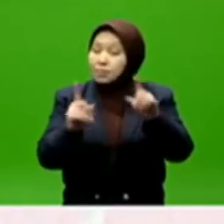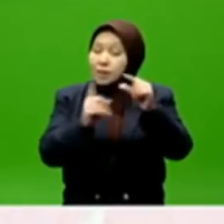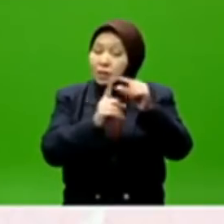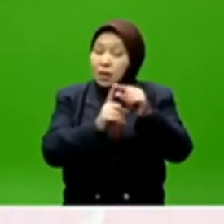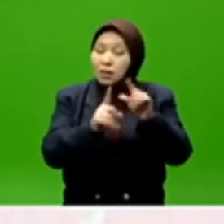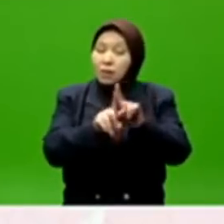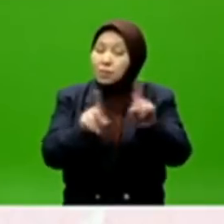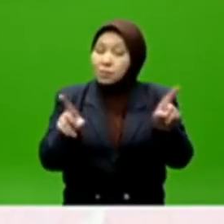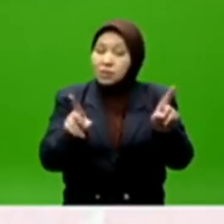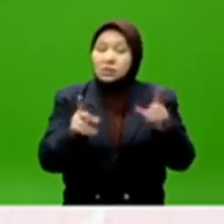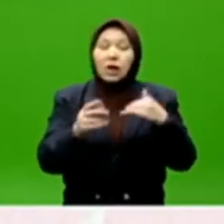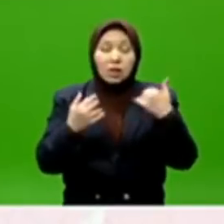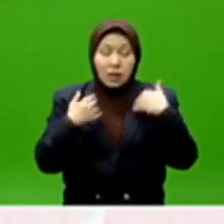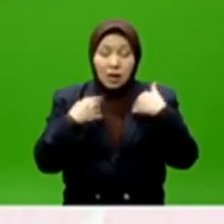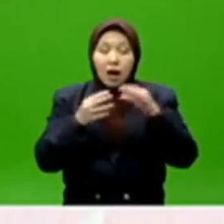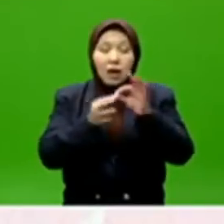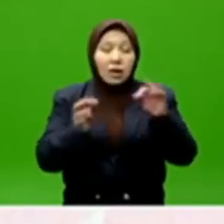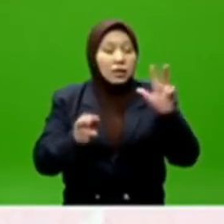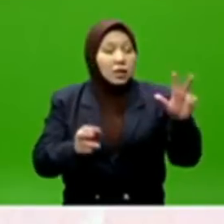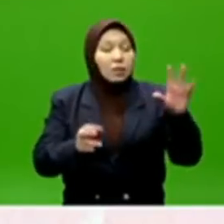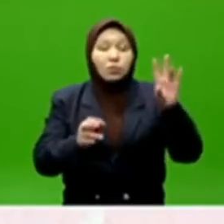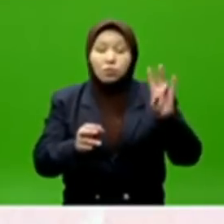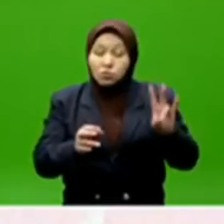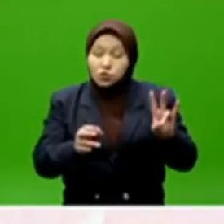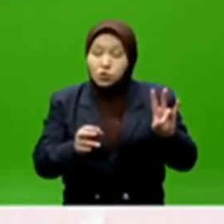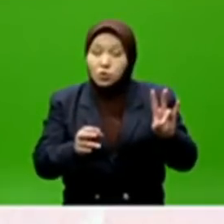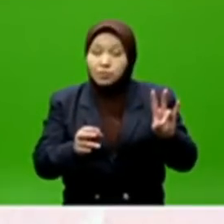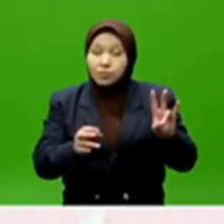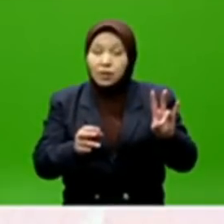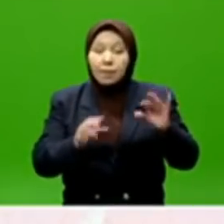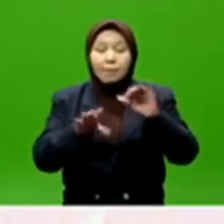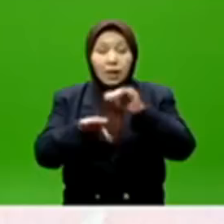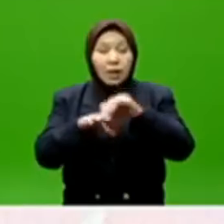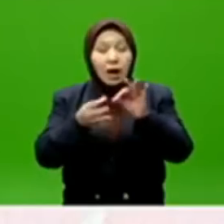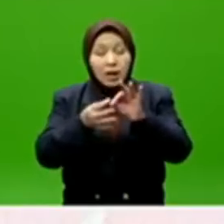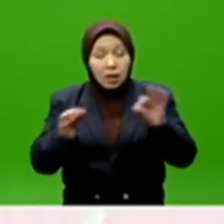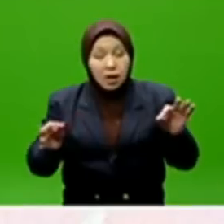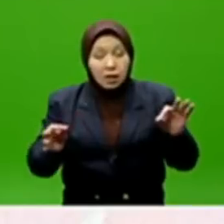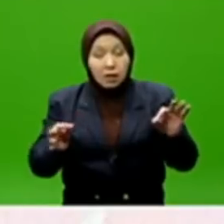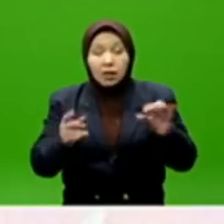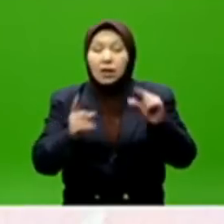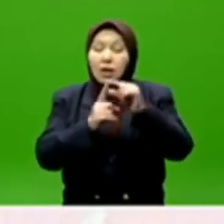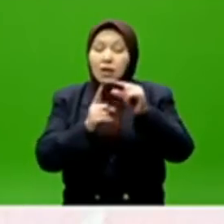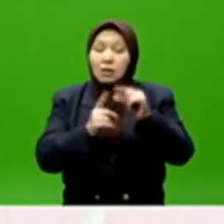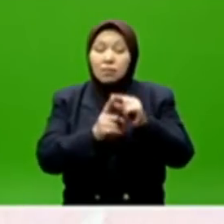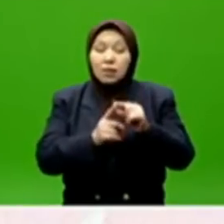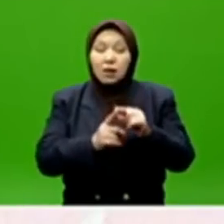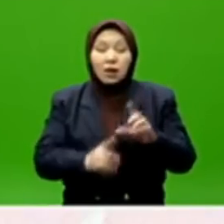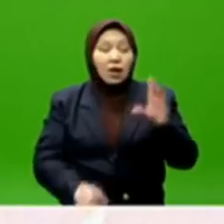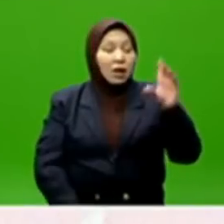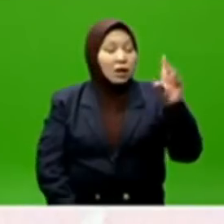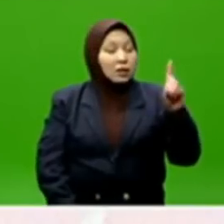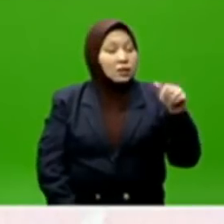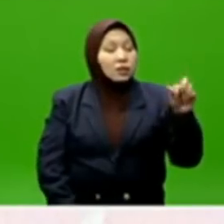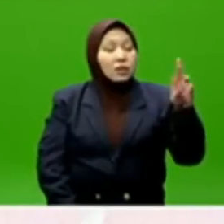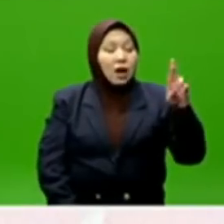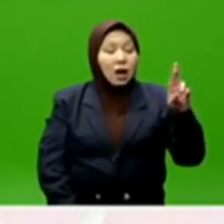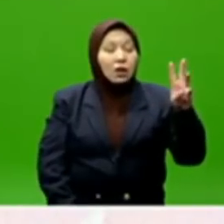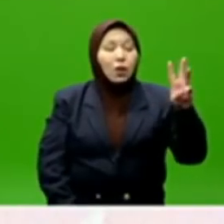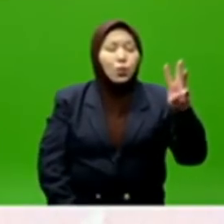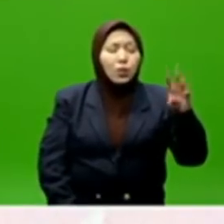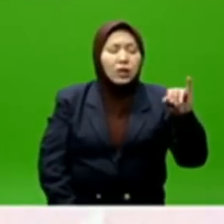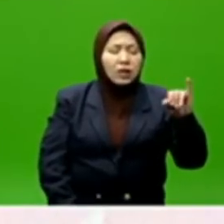contoh, iaitulah juga ayat yang ke-37, iaitu pada ayat ataupun pada kalimah tahwi